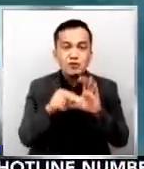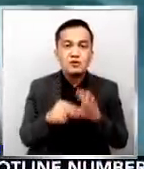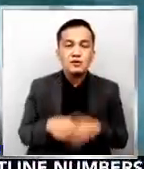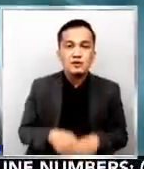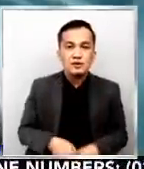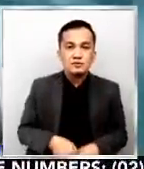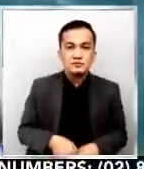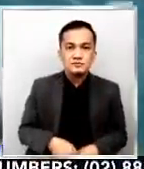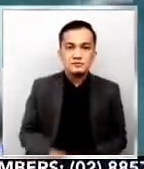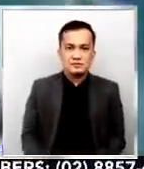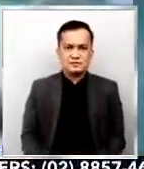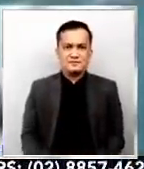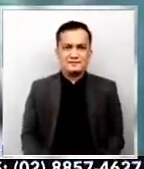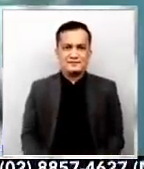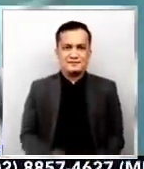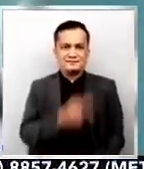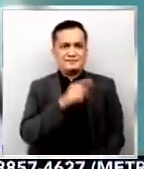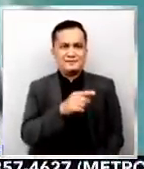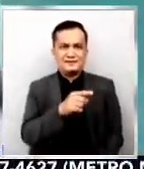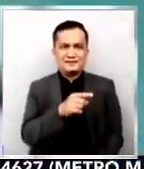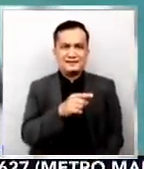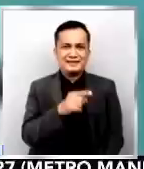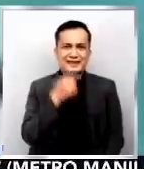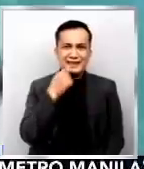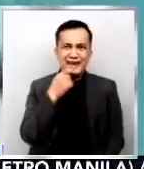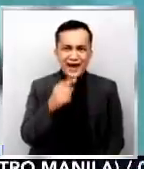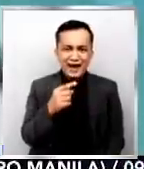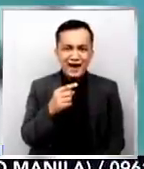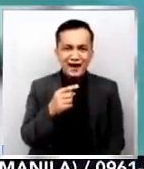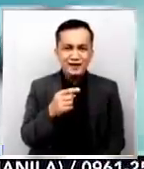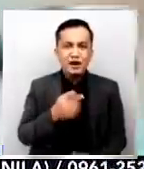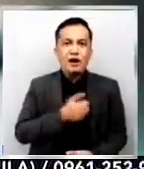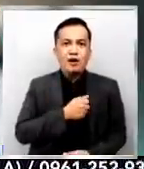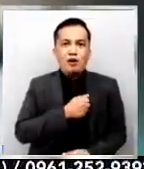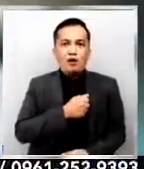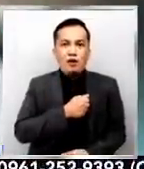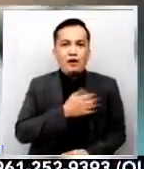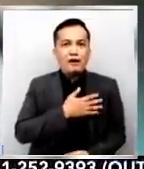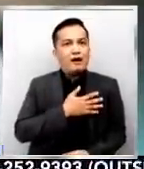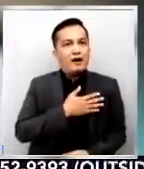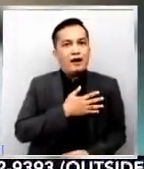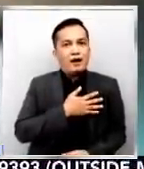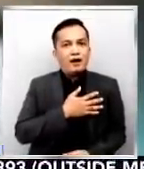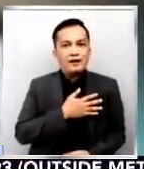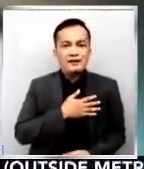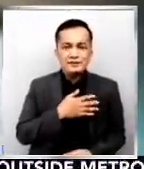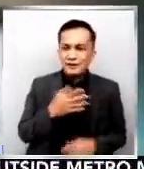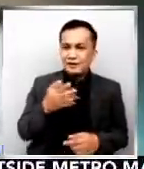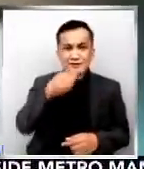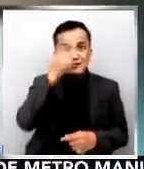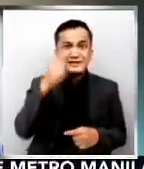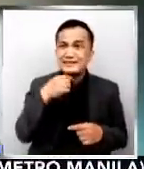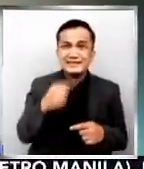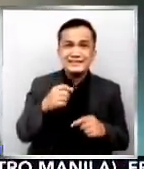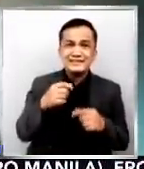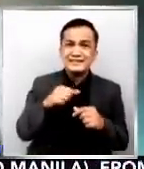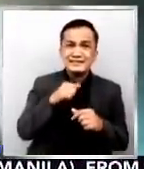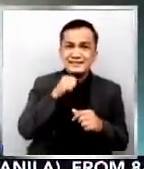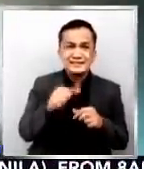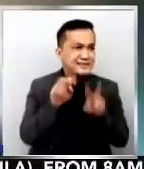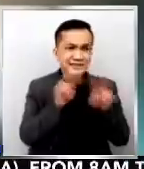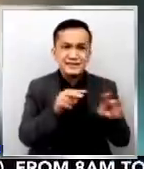Kaya ganun na lang daw katulin ang kabog ng kanilang mga dibdib. Kasi hindi pa namin siya nakikita nagdadive